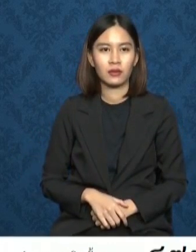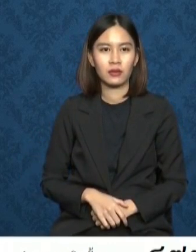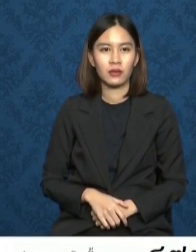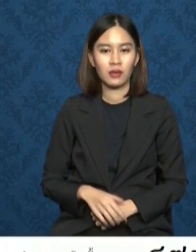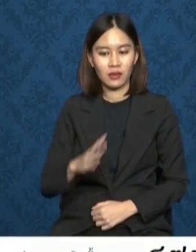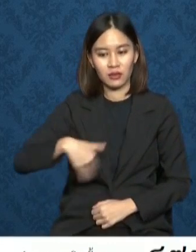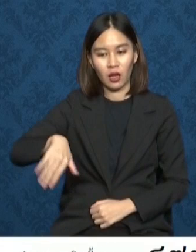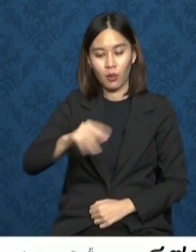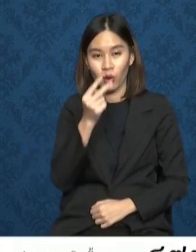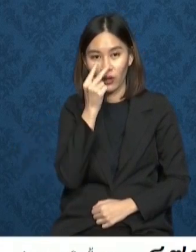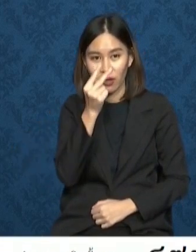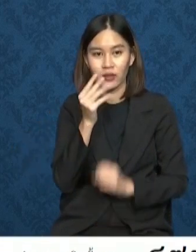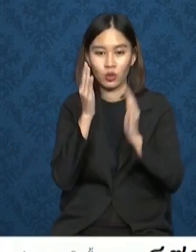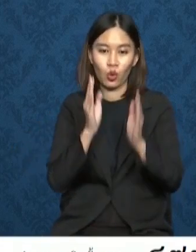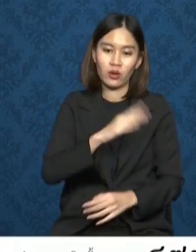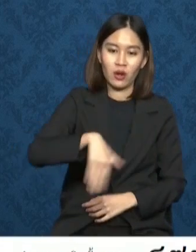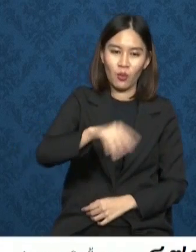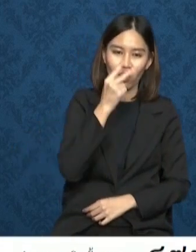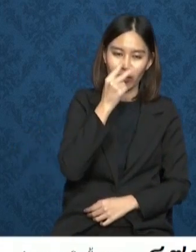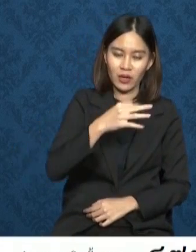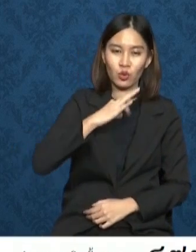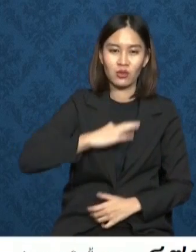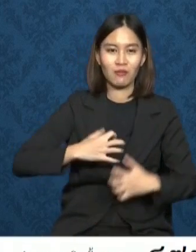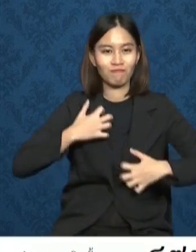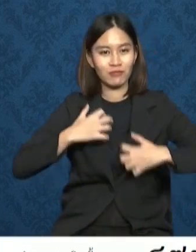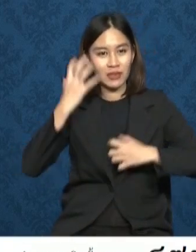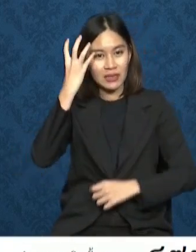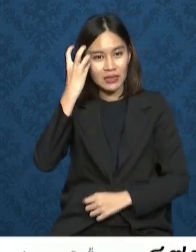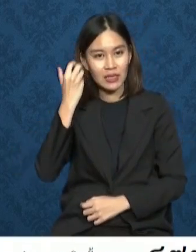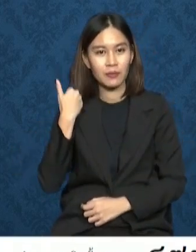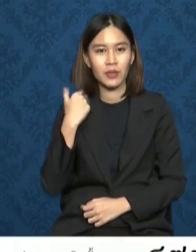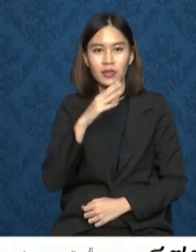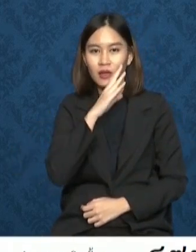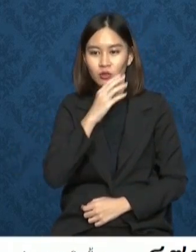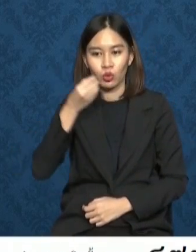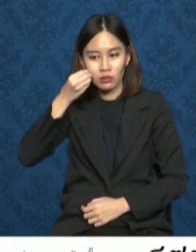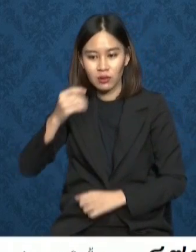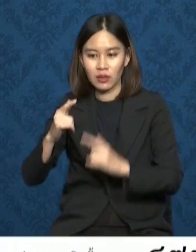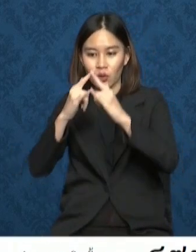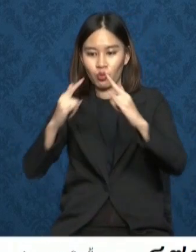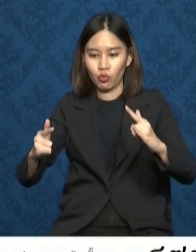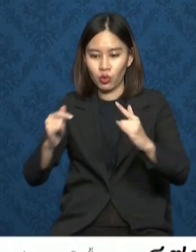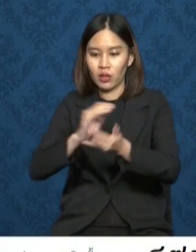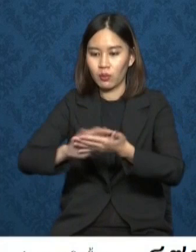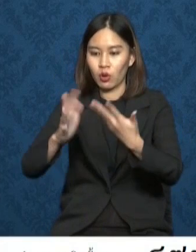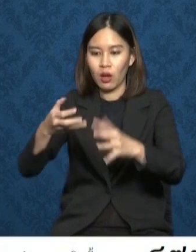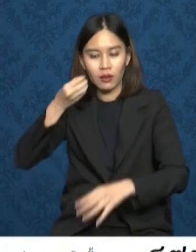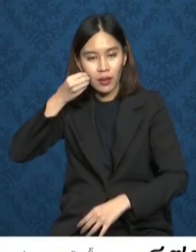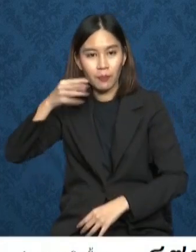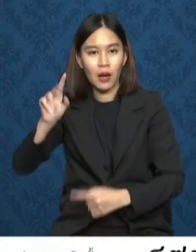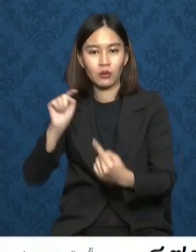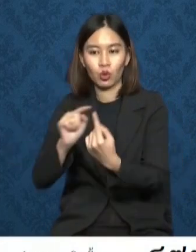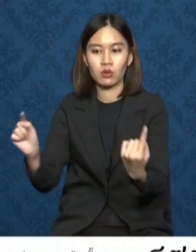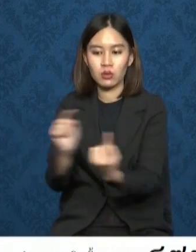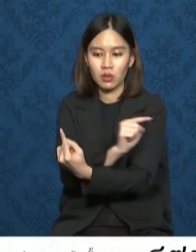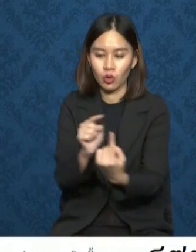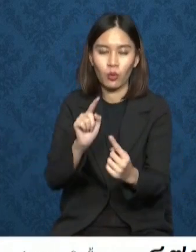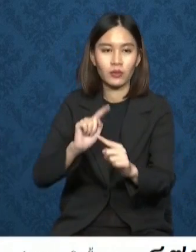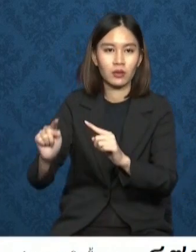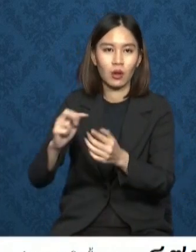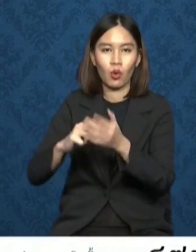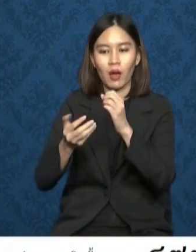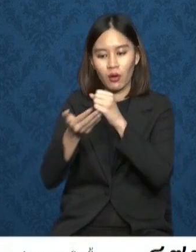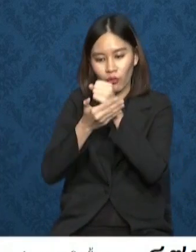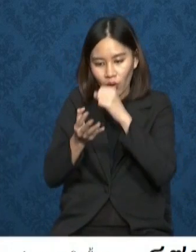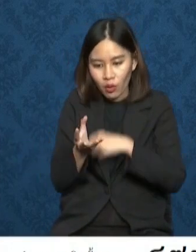พวกเราเห็นหรือทุกท่านเห็นแลเป็นข้อกังวลอยู่ก็คือเวลากลับมาแล้วมาอยู่ในสังคมก็จะกลับไป